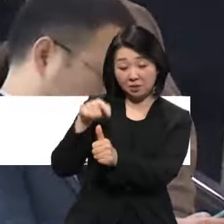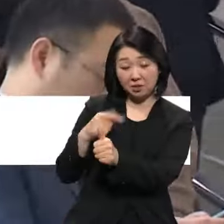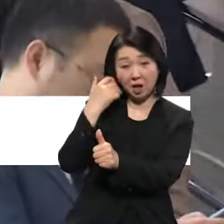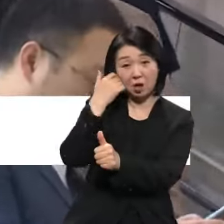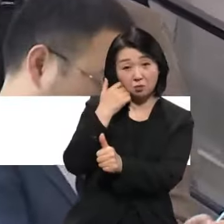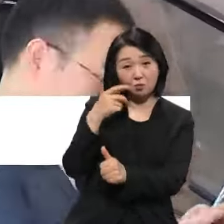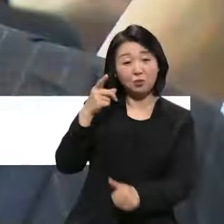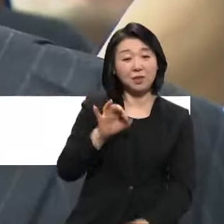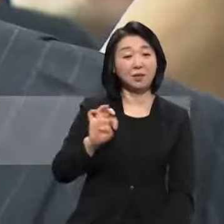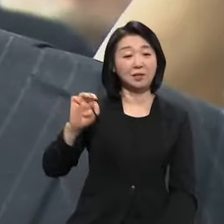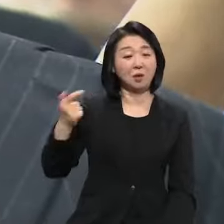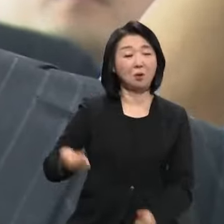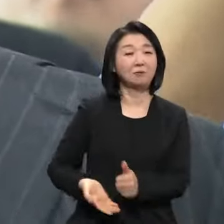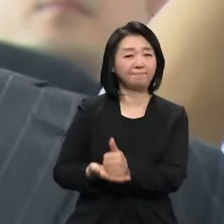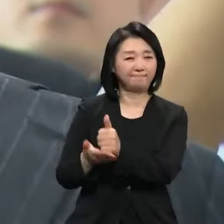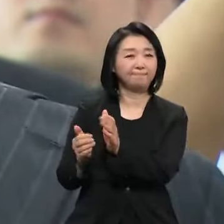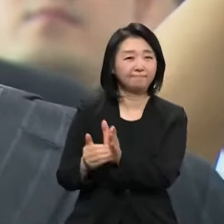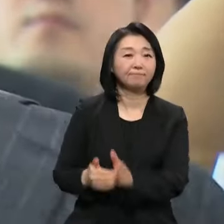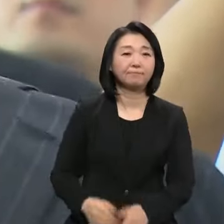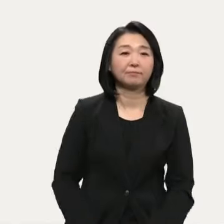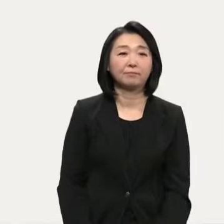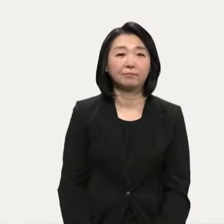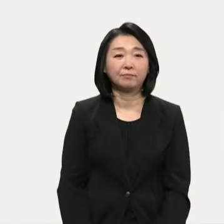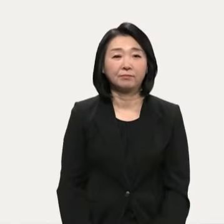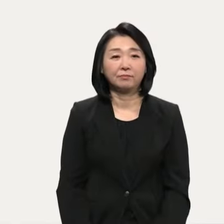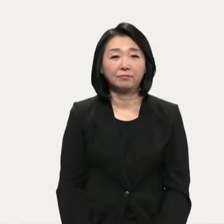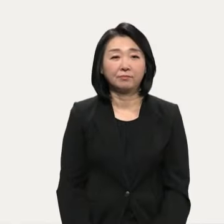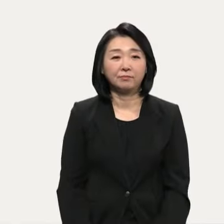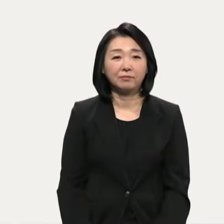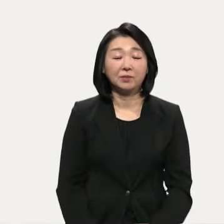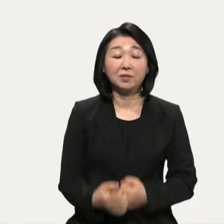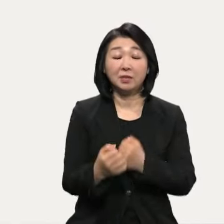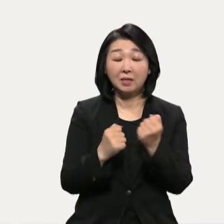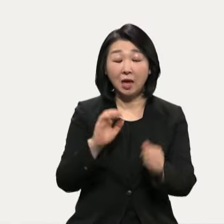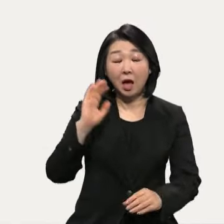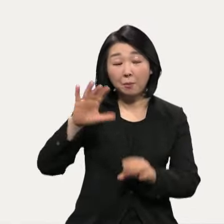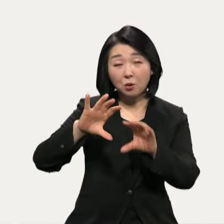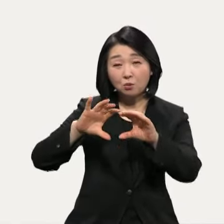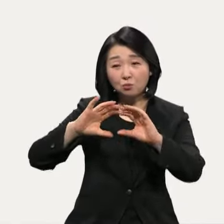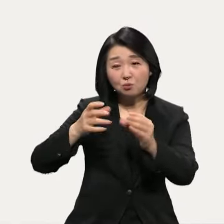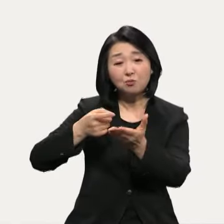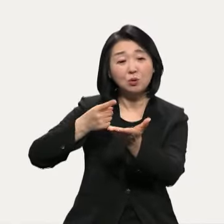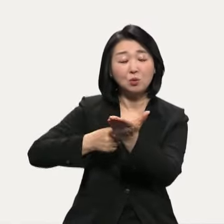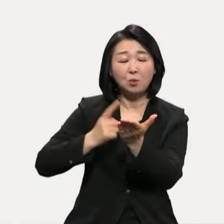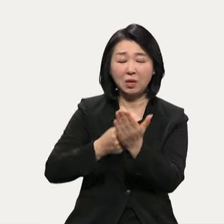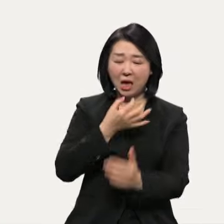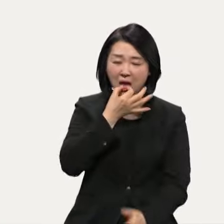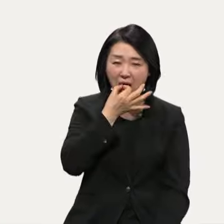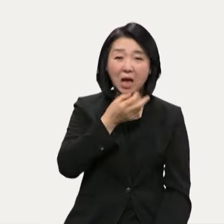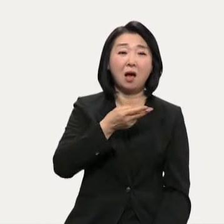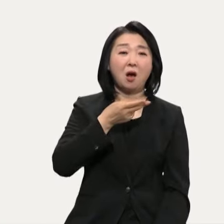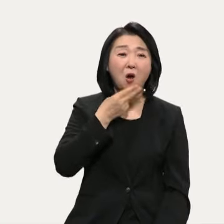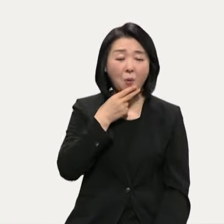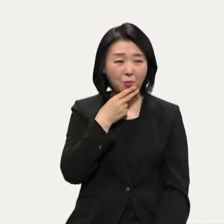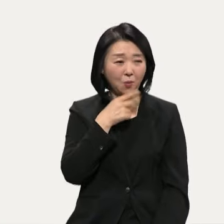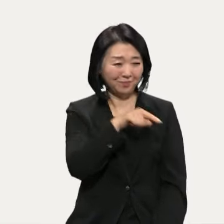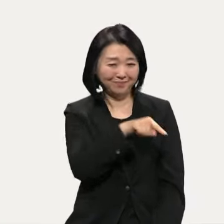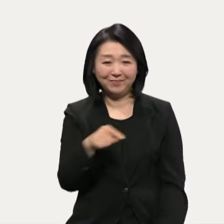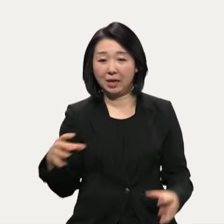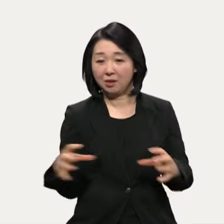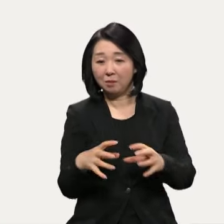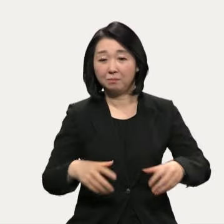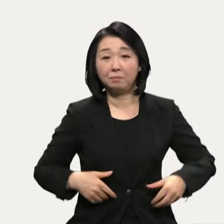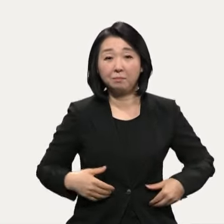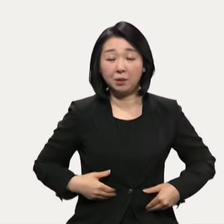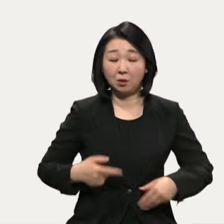핵심인 장재원 의원을 추천했습니다 그러면서 차기 국무총리는 사심과 야욕이 없고 협치가 가해하며